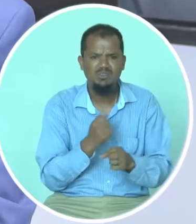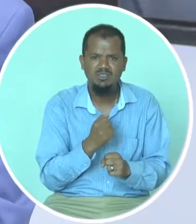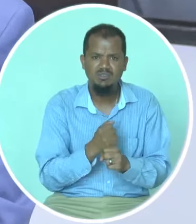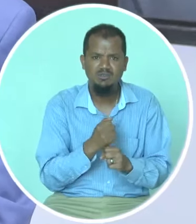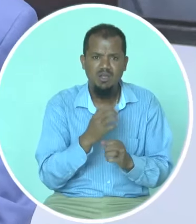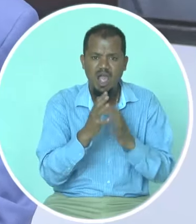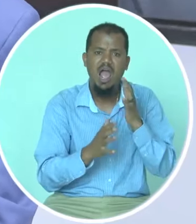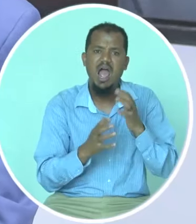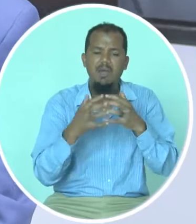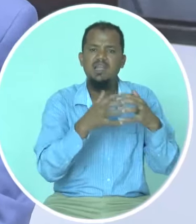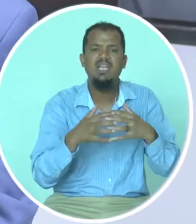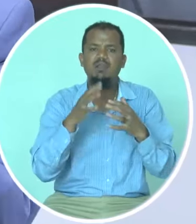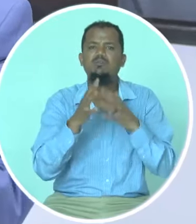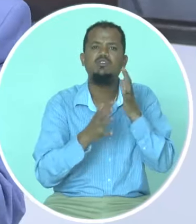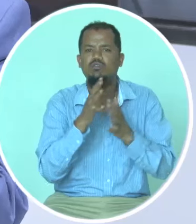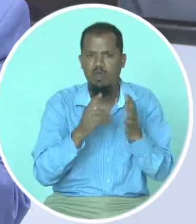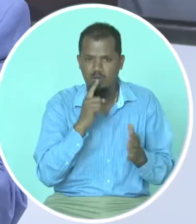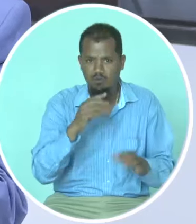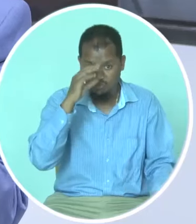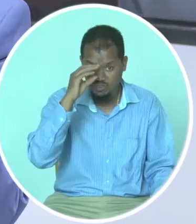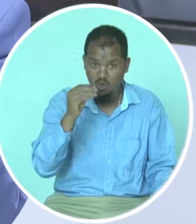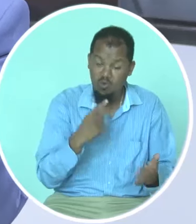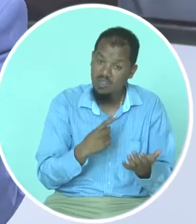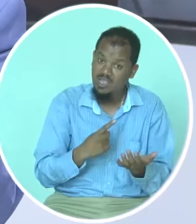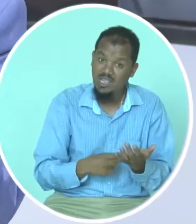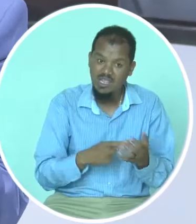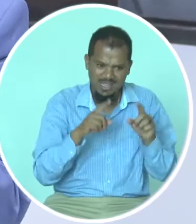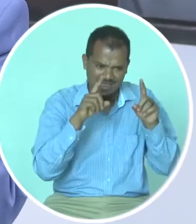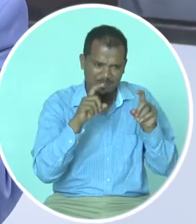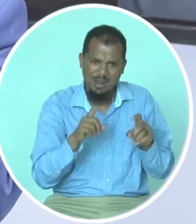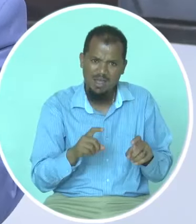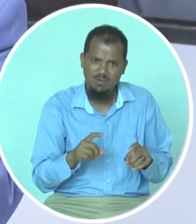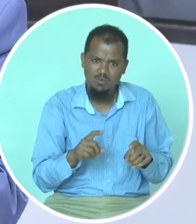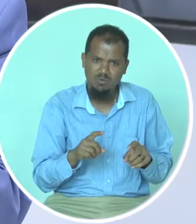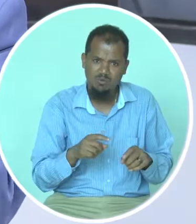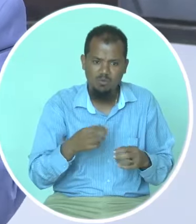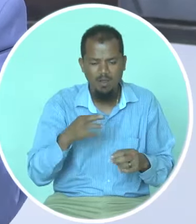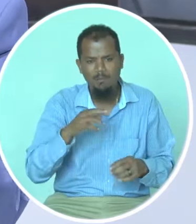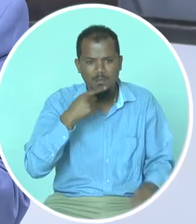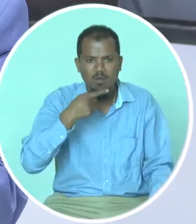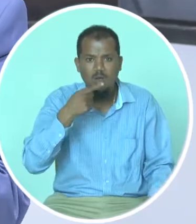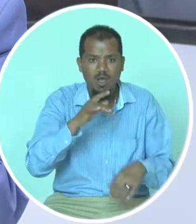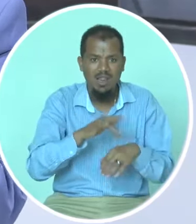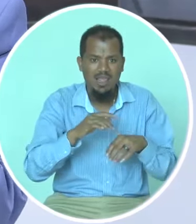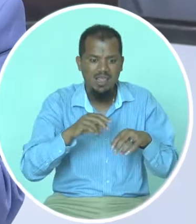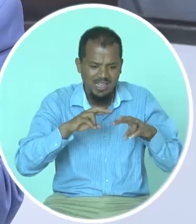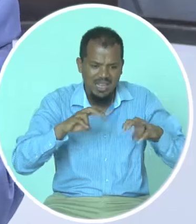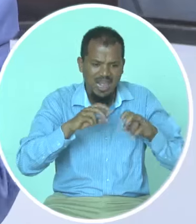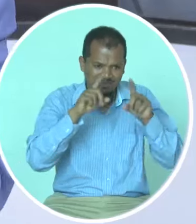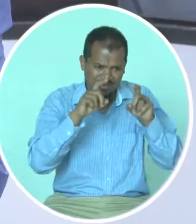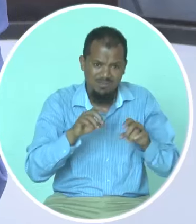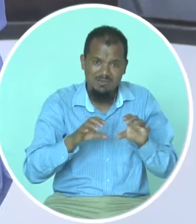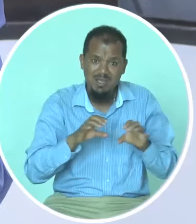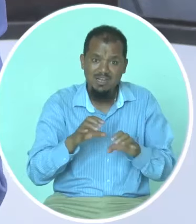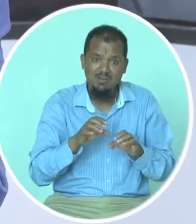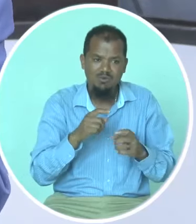የተሰሩት አሜሪካ ምልክት ቋንቋ ነው ስለዚህ ሰው በተለይ ይሄ ተመራማሪው በቋንቋ ላይ ጥናትና ምርምር የሚያደርገው